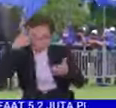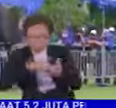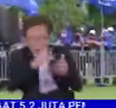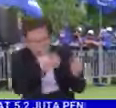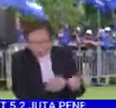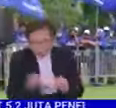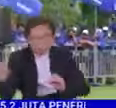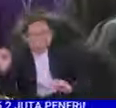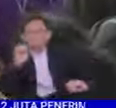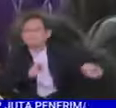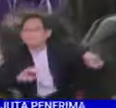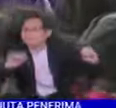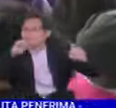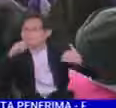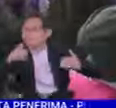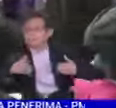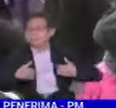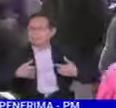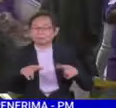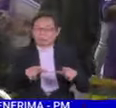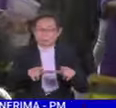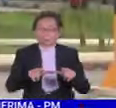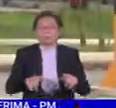dianjur tanpa permit.